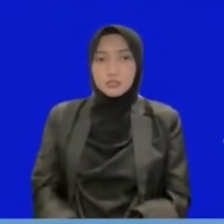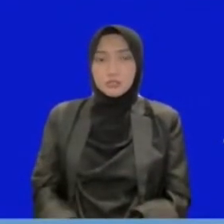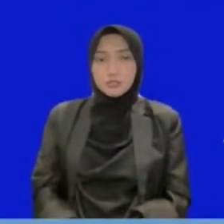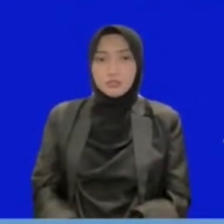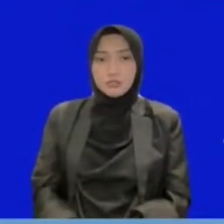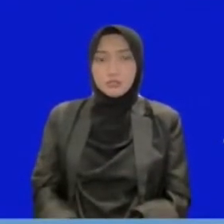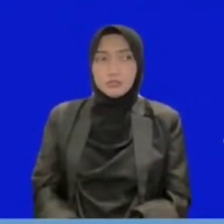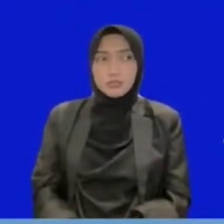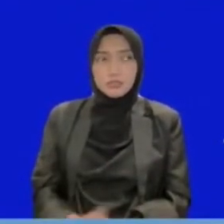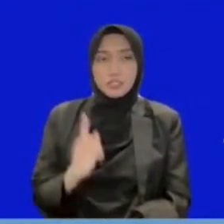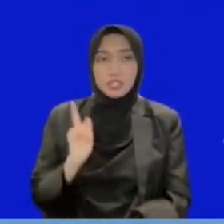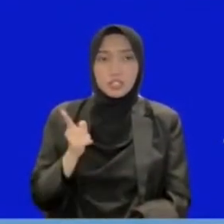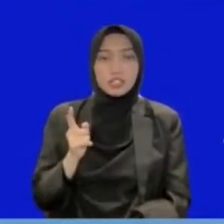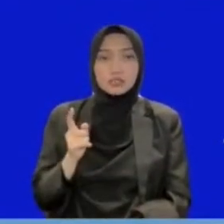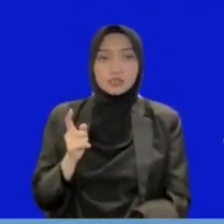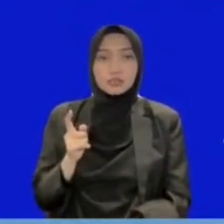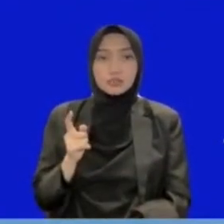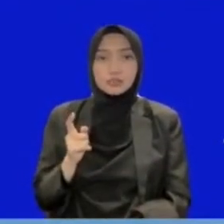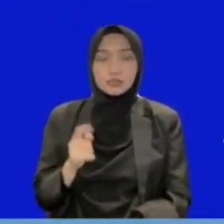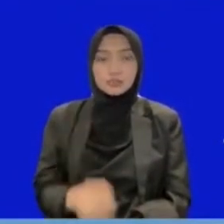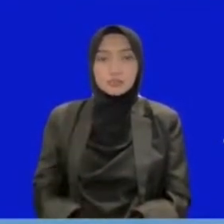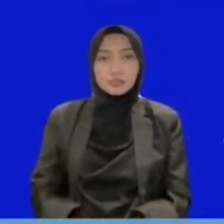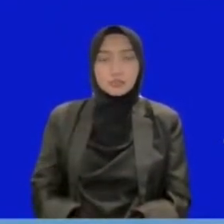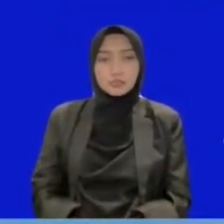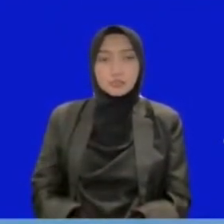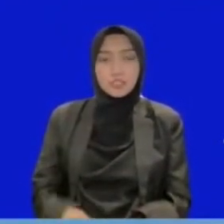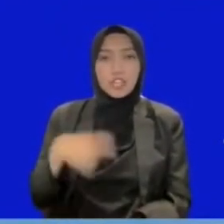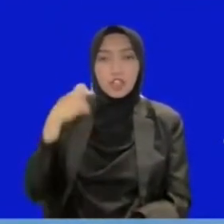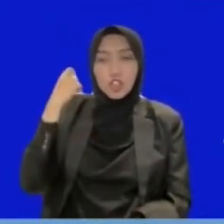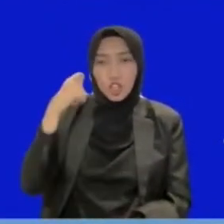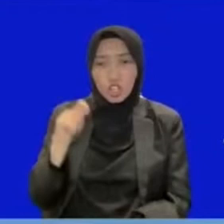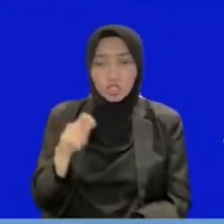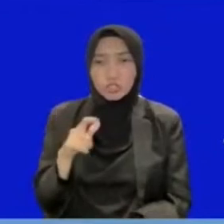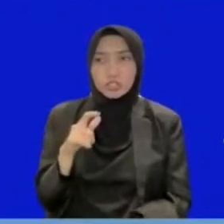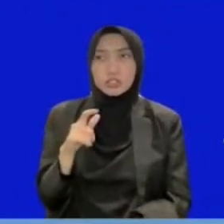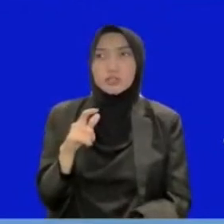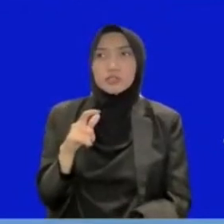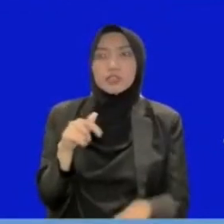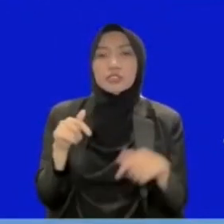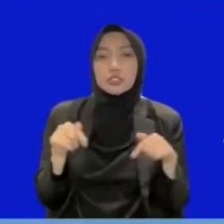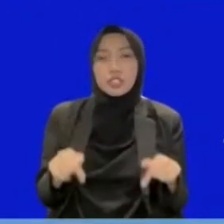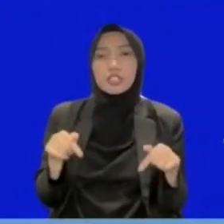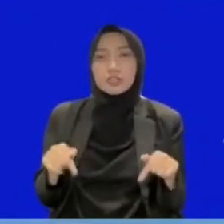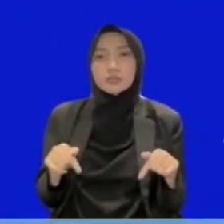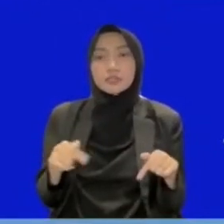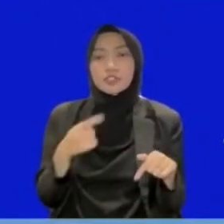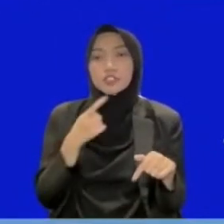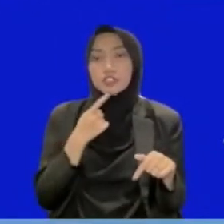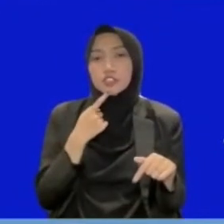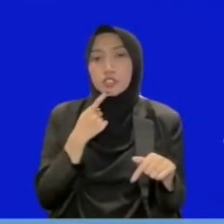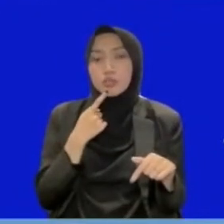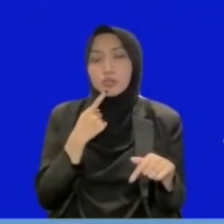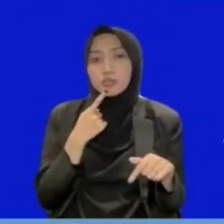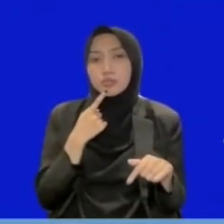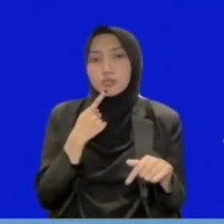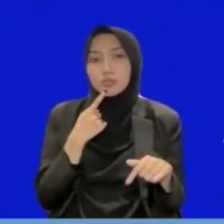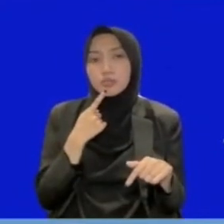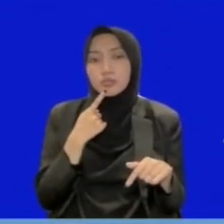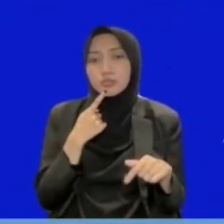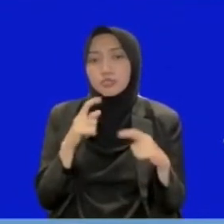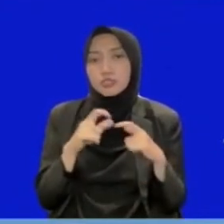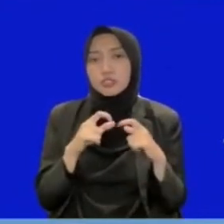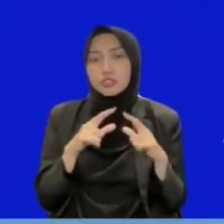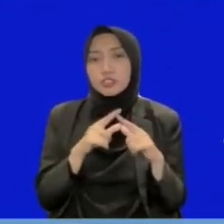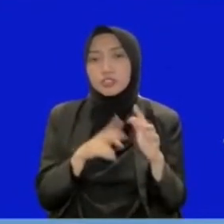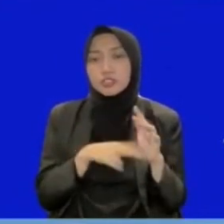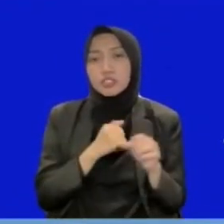tadinya adalah SCO ya, Sangiran Conservation Office, dan sekarang Kita coba ganti dengan, karena Sangiran sekarang